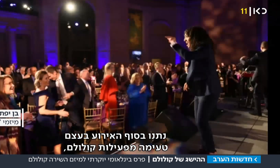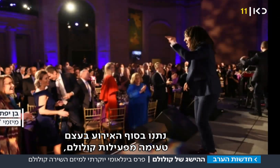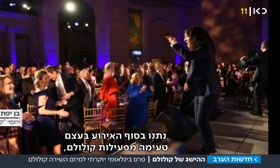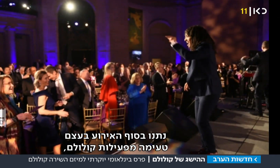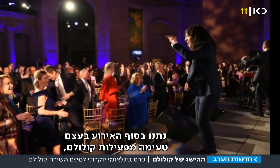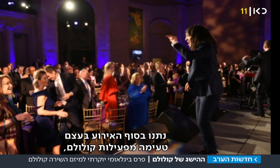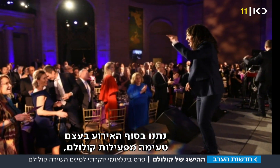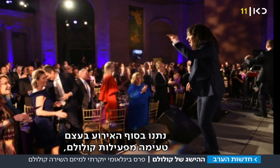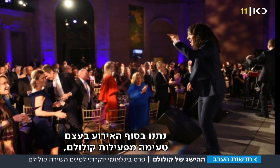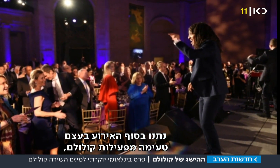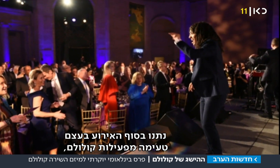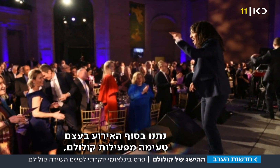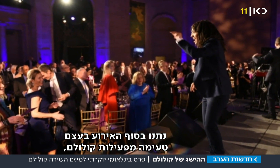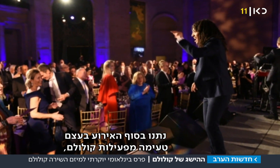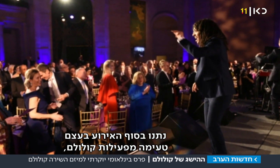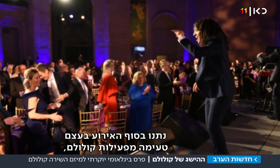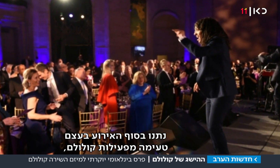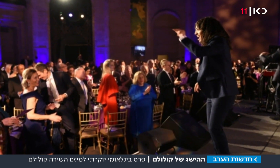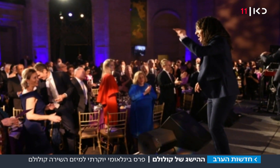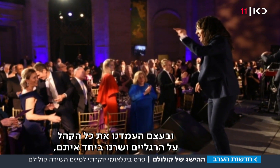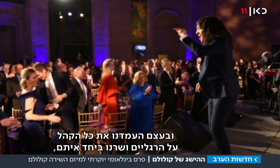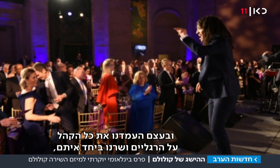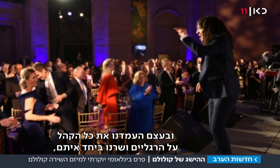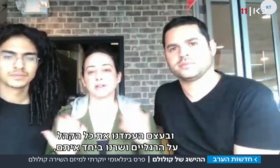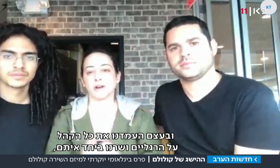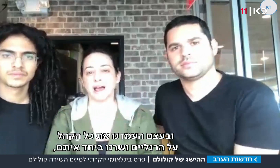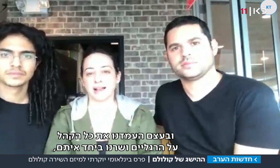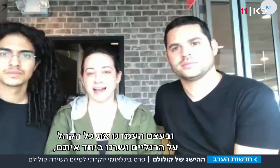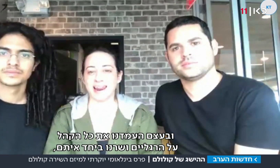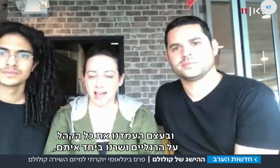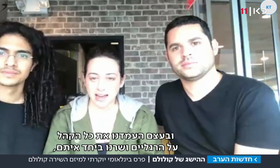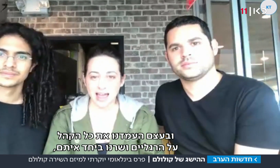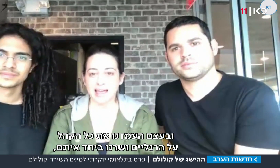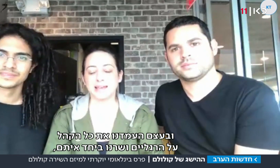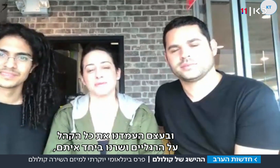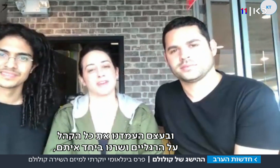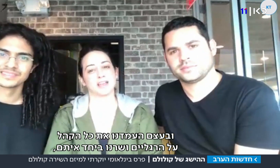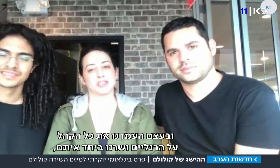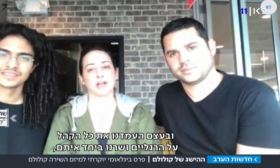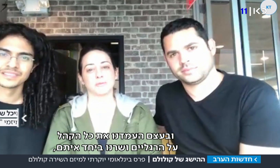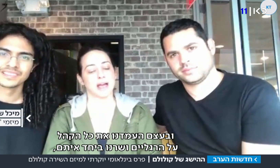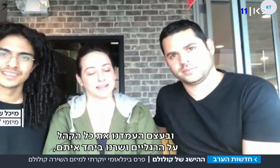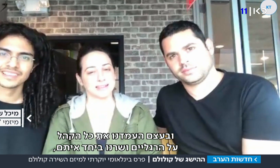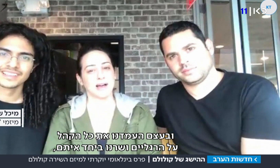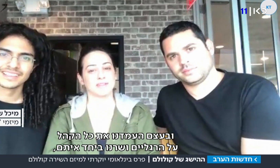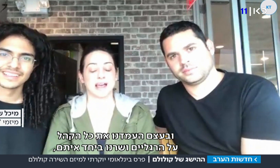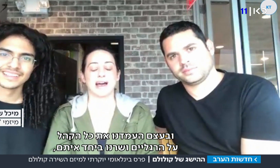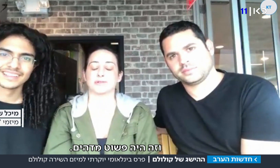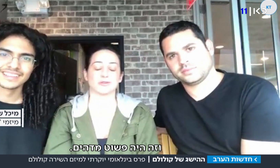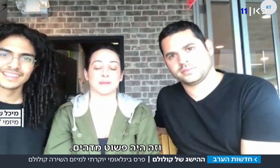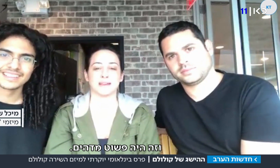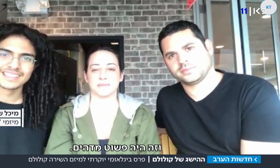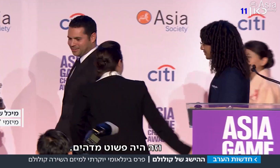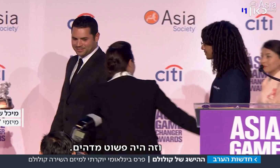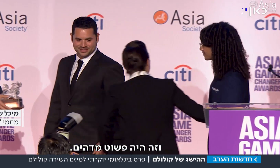האירוע בעצם פעימה מפעילות כולולם. ובעצם העמדנו את כל הקהל על הרגליים ושרנו ביחד איתם, זה היה